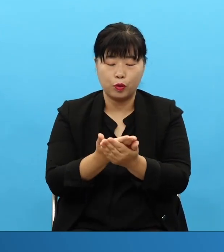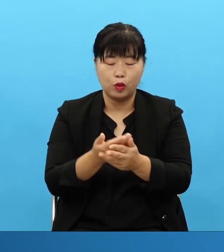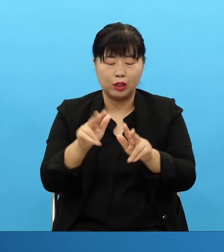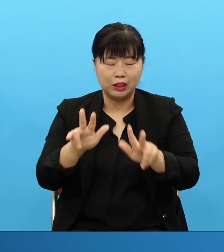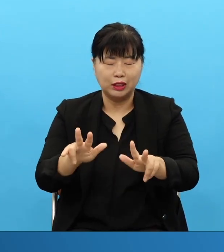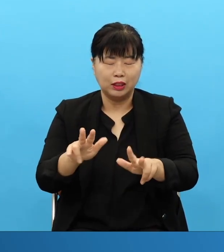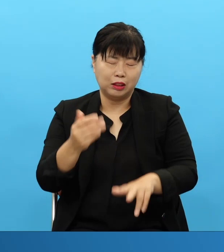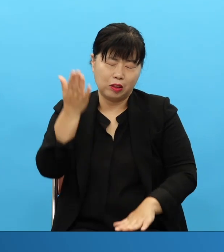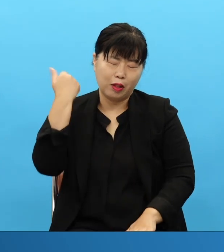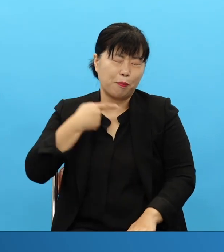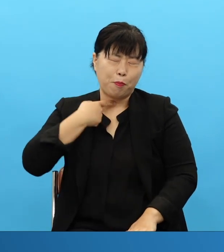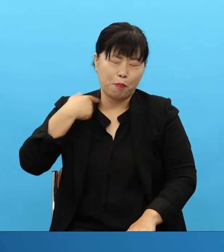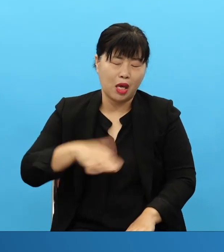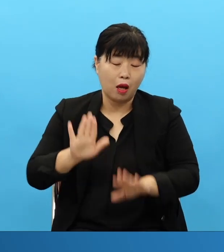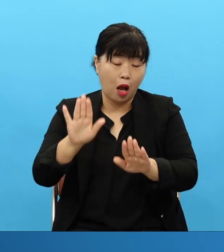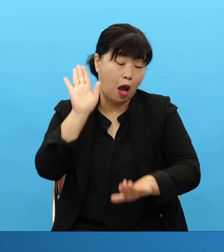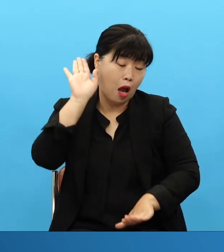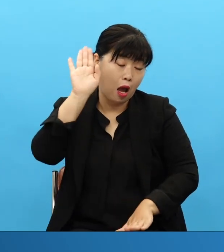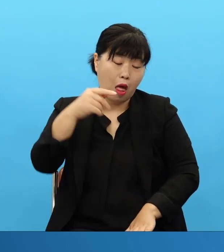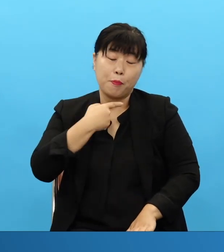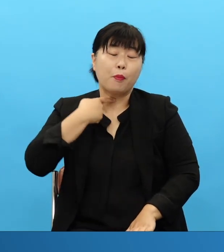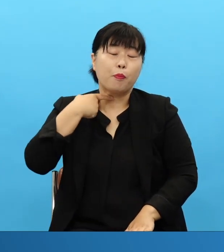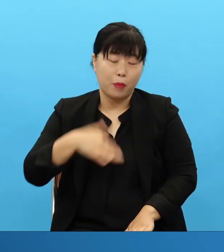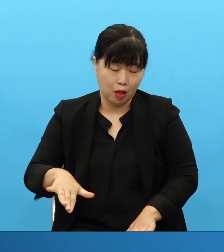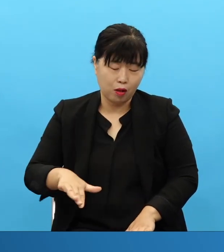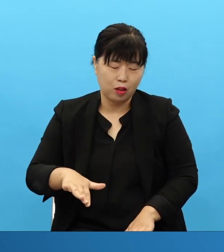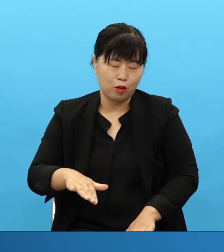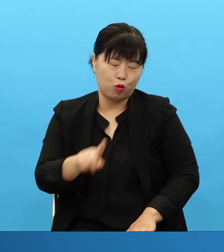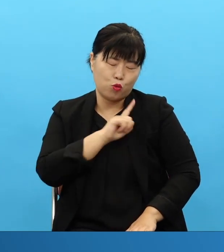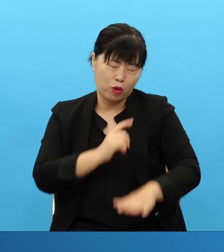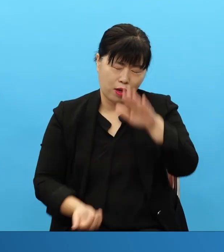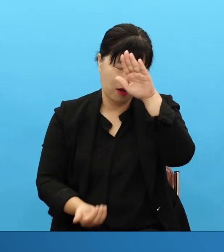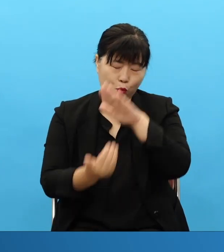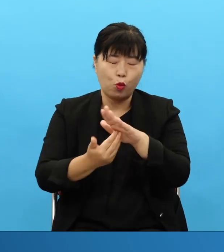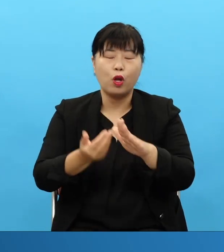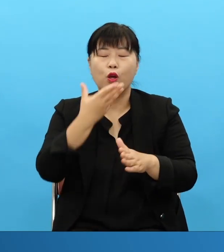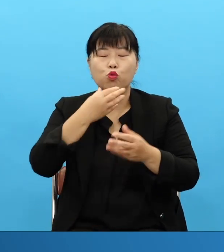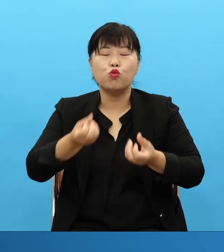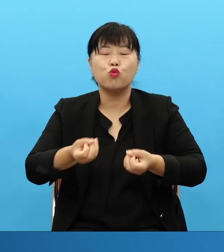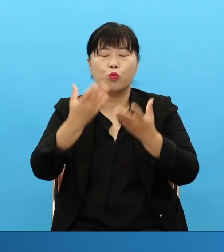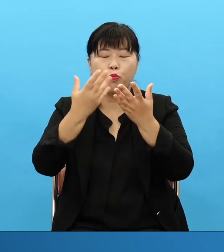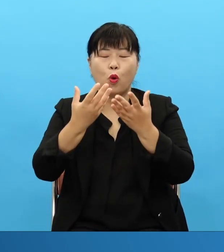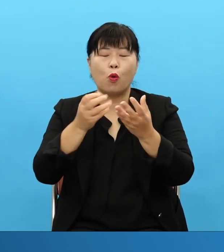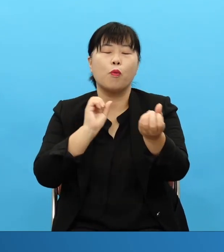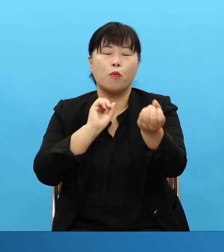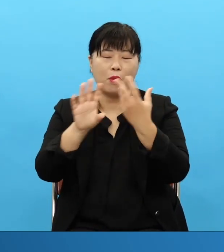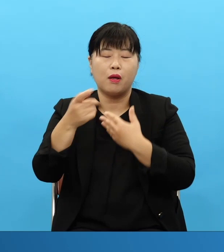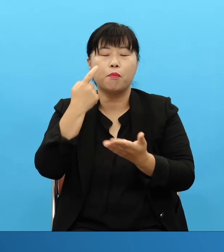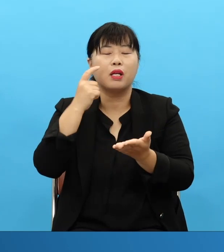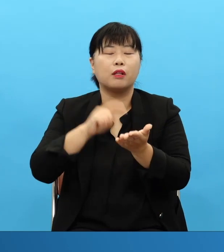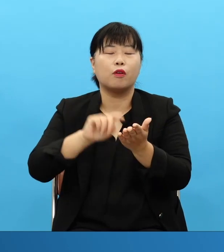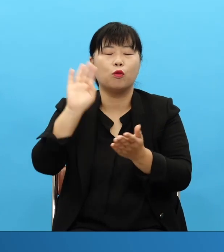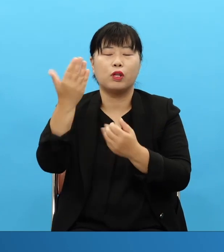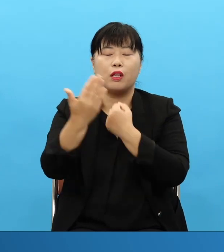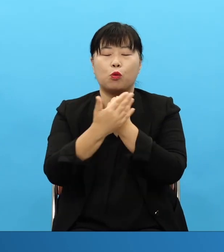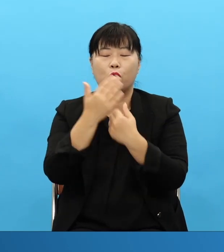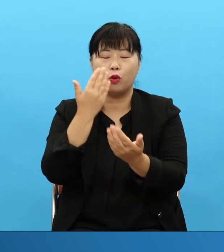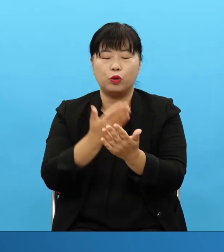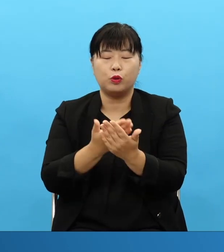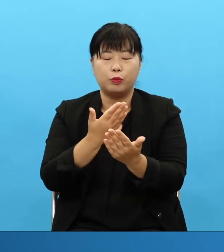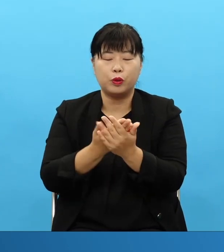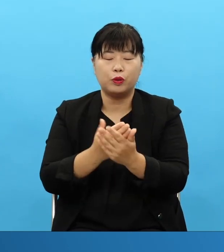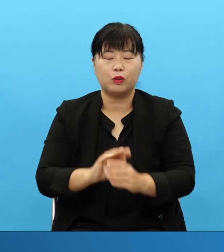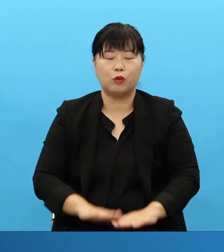전무후무한 말씀의 시간이 되기를 원하고 기도합니다. 종들은 말씀을 듣고 한 해